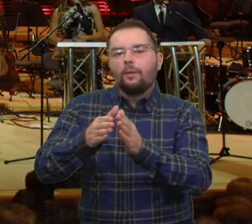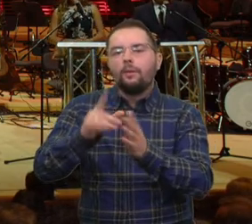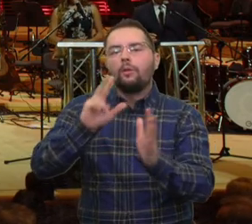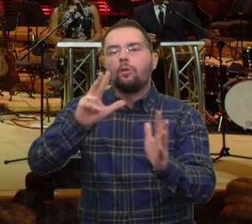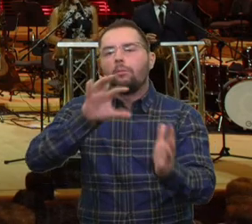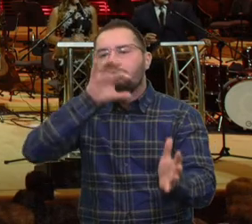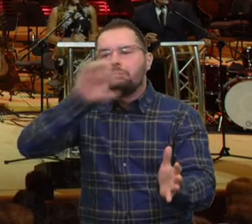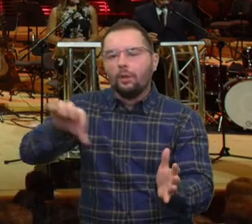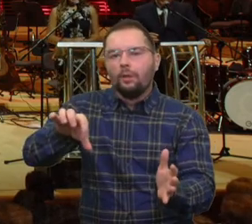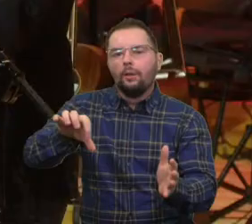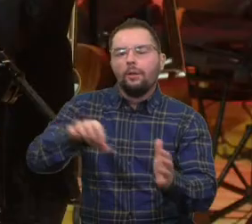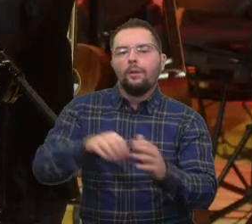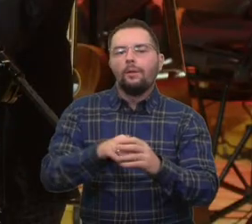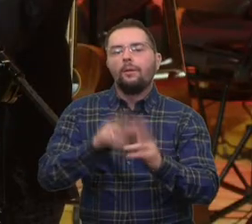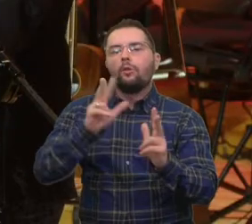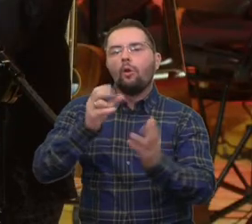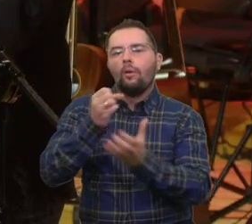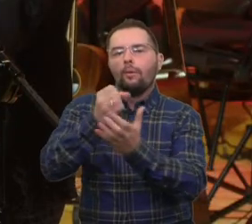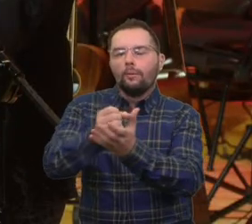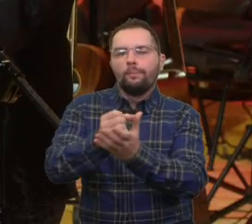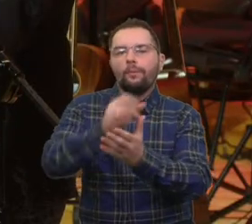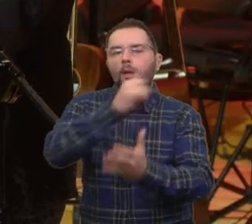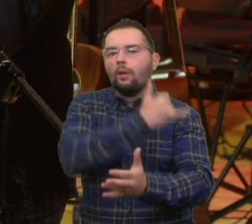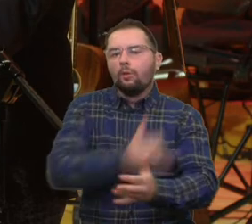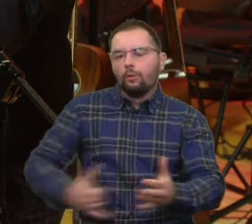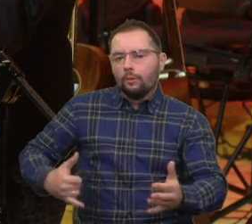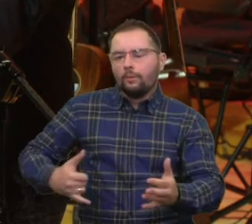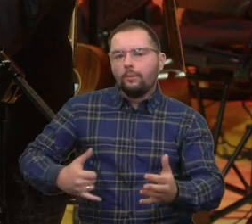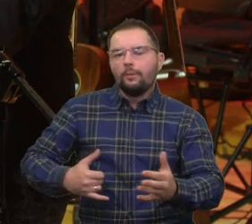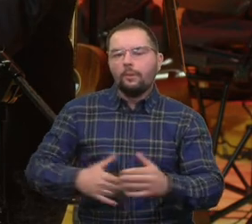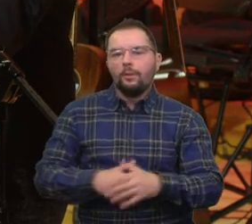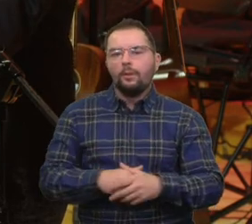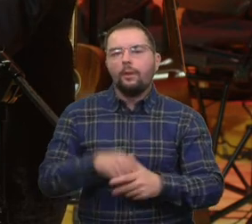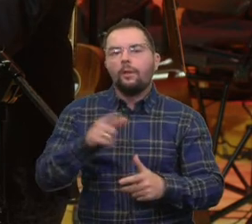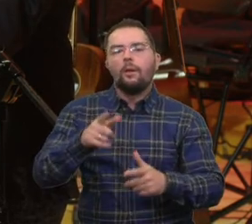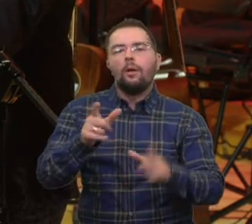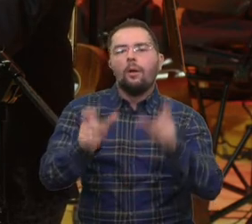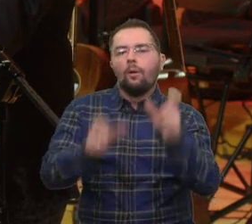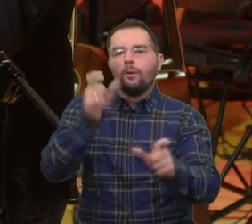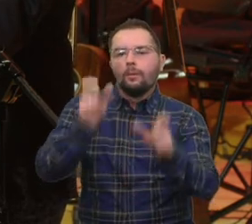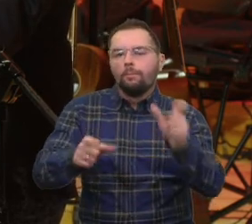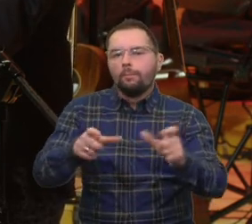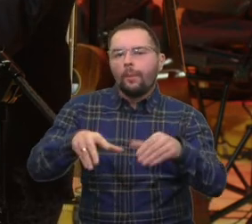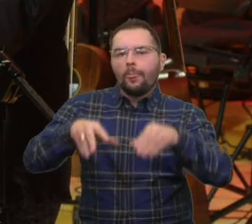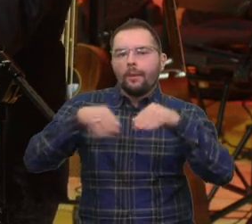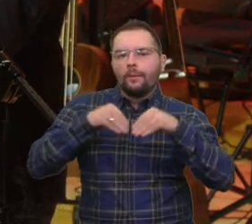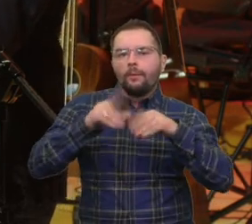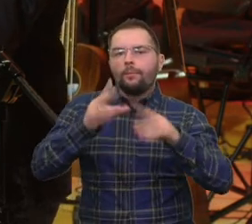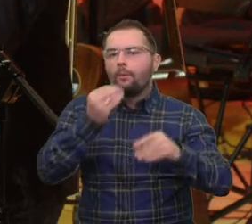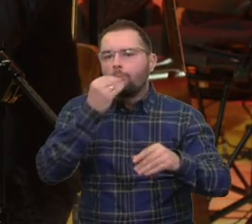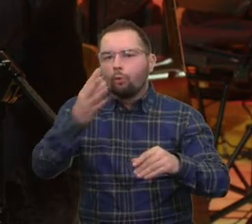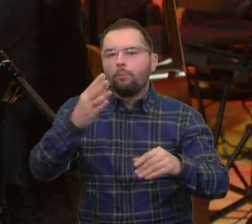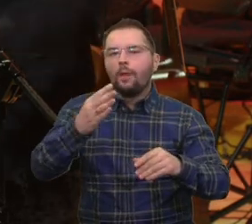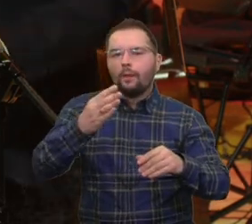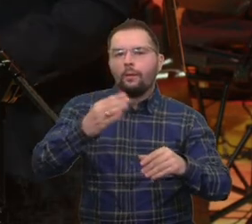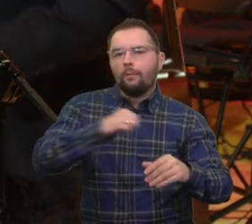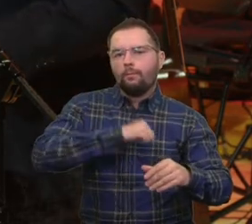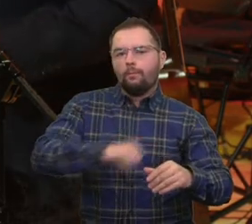kategorii wyróżnionych w tym zacnym jubileuszu. Tym razem będą to osoby, które odbiorą statuetkę